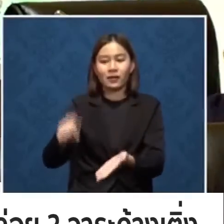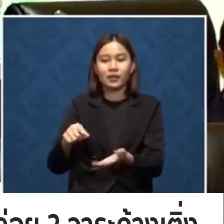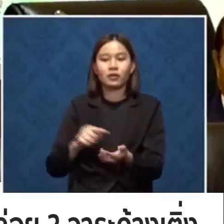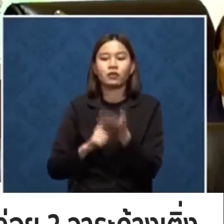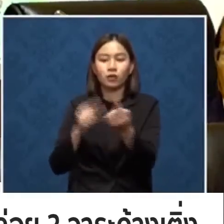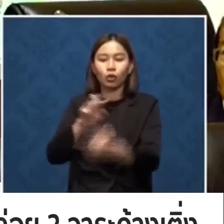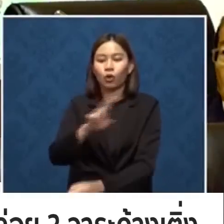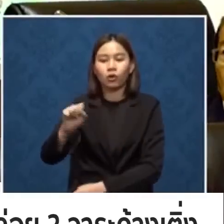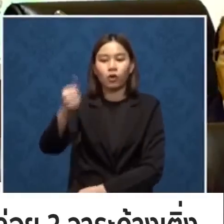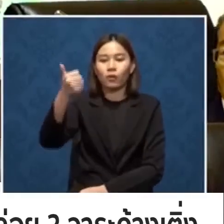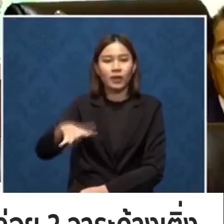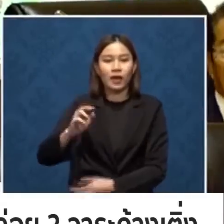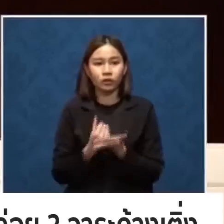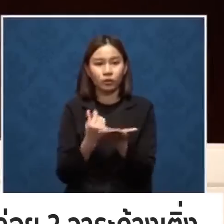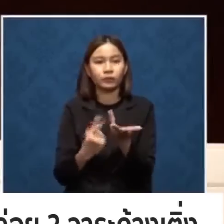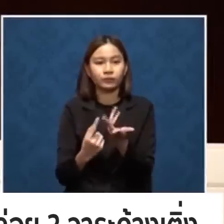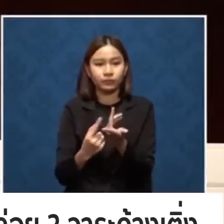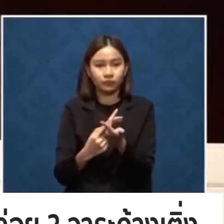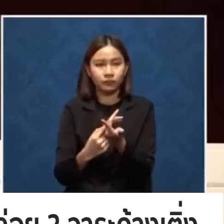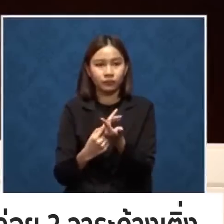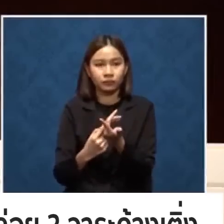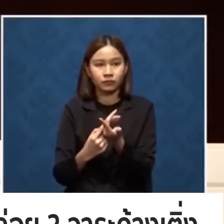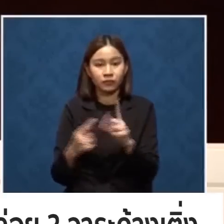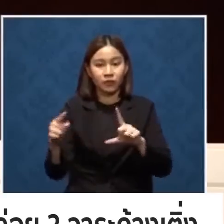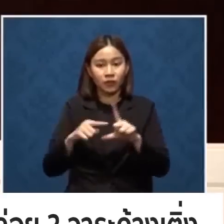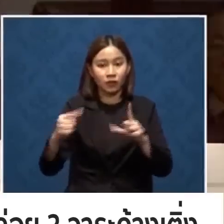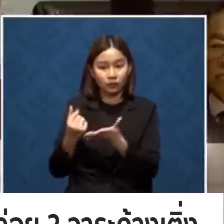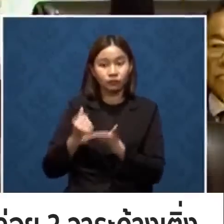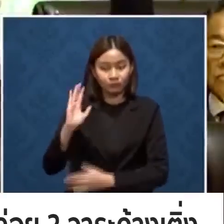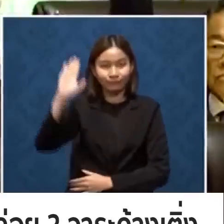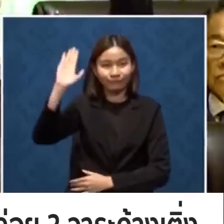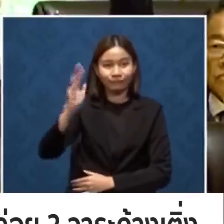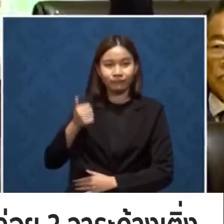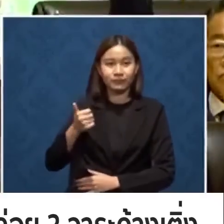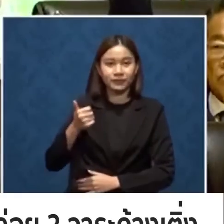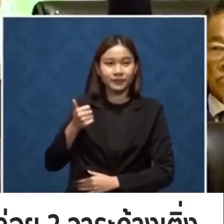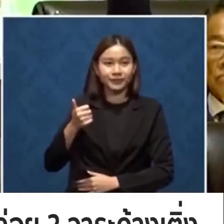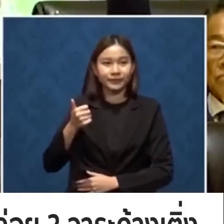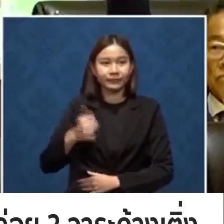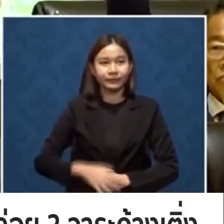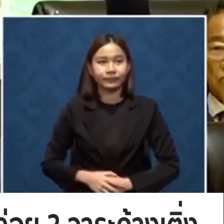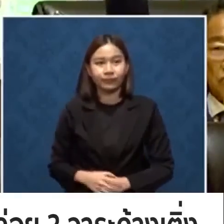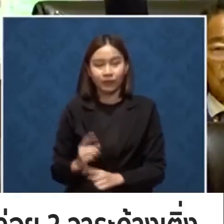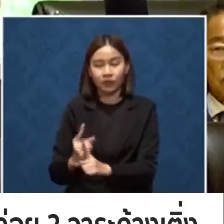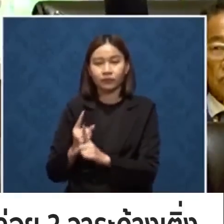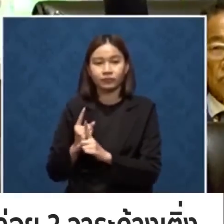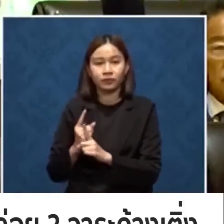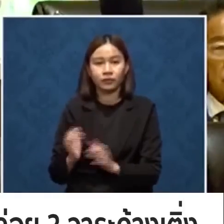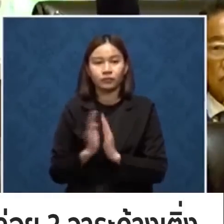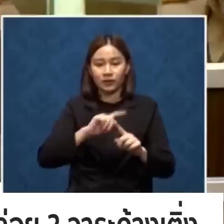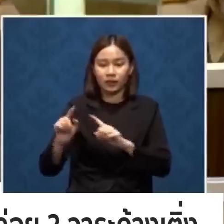ภาได้ขอรับรองครับก้าวไกลช่วยยกก็ได้ก็ได้นะครับจะได้โหวตตามที่ท่านเสนอขอบคุณ